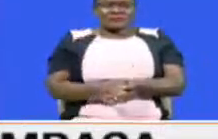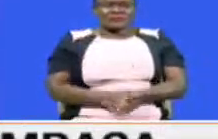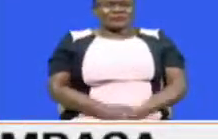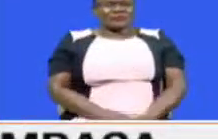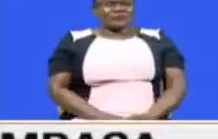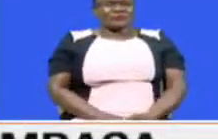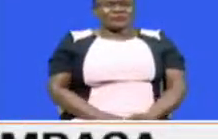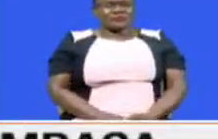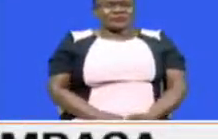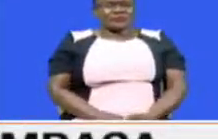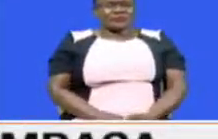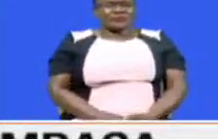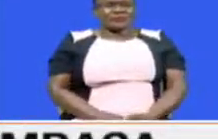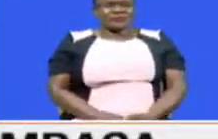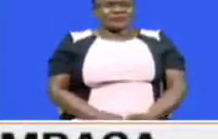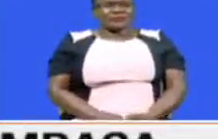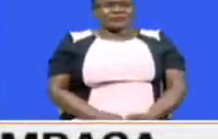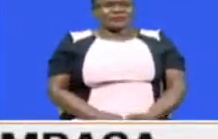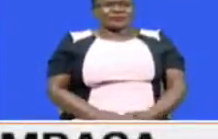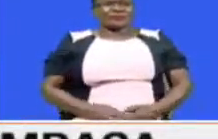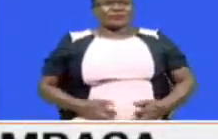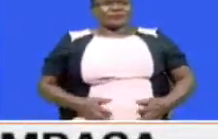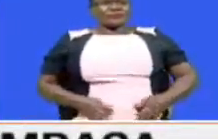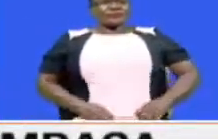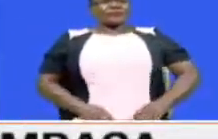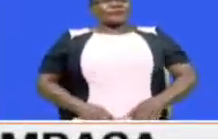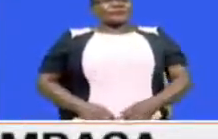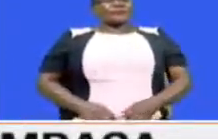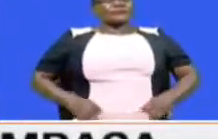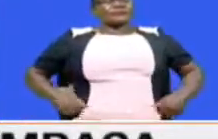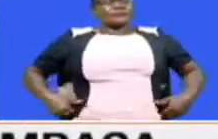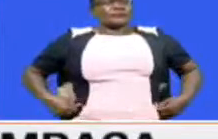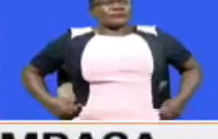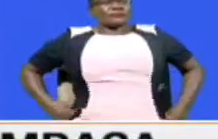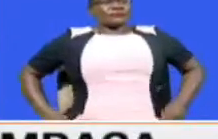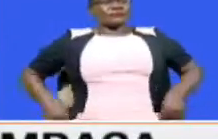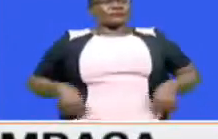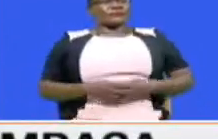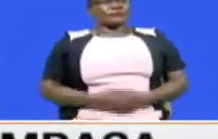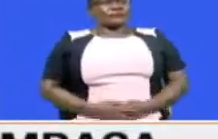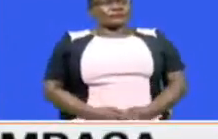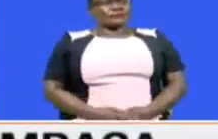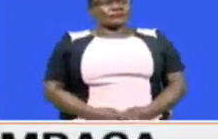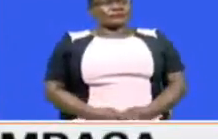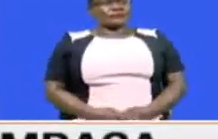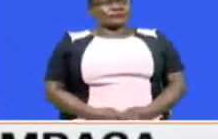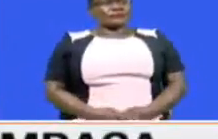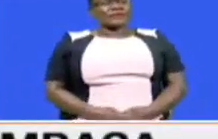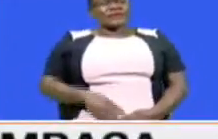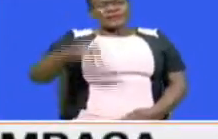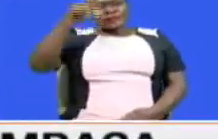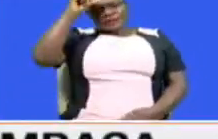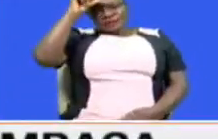Tobias Chanji, Kete News, kaunti ya Mombasa. Kwa serikali kushirikiana na